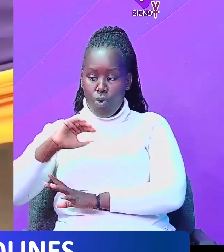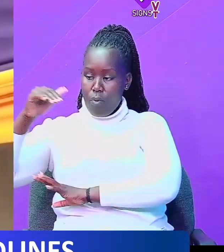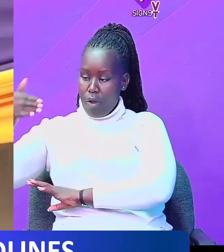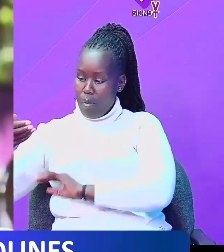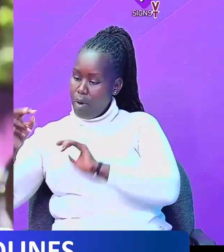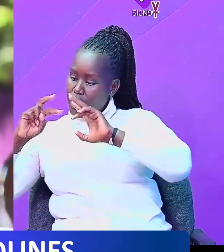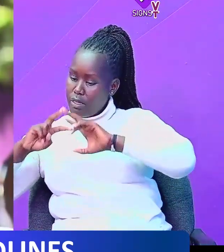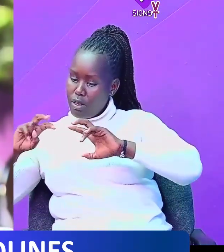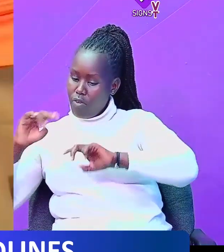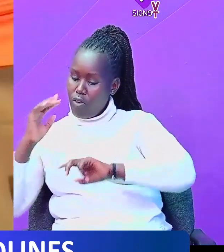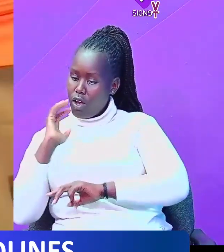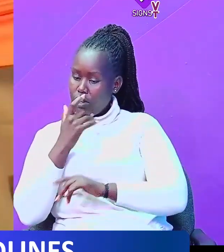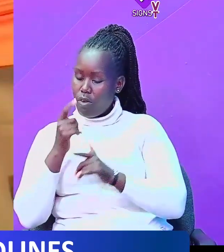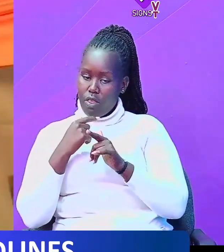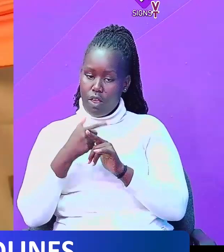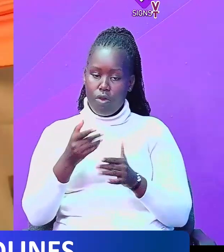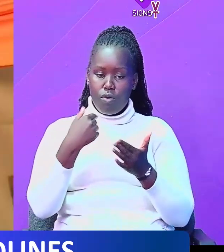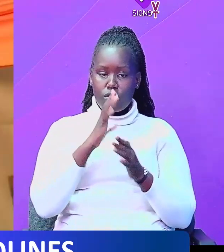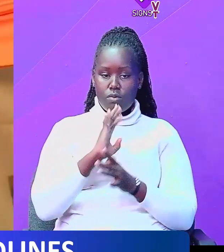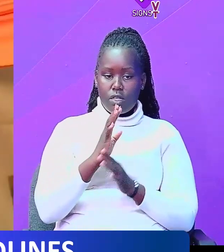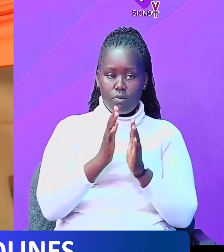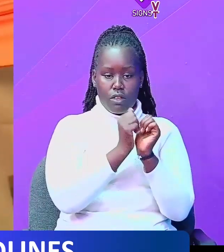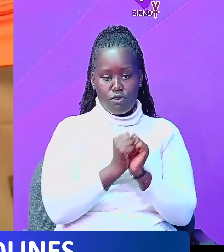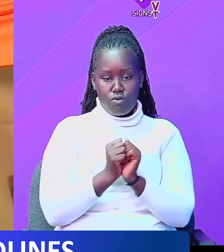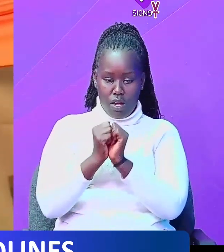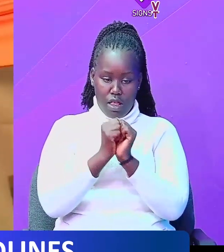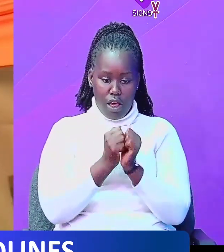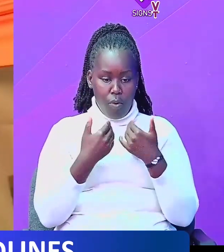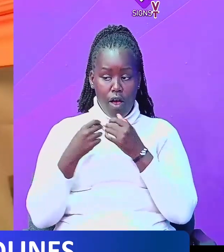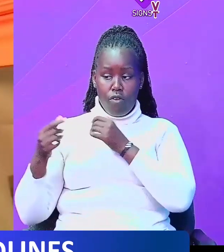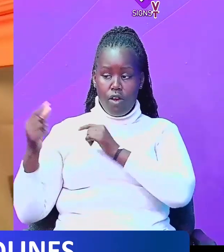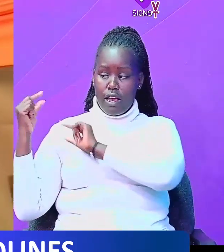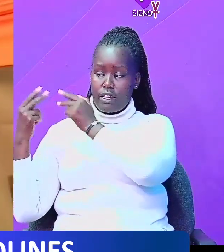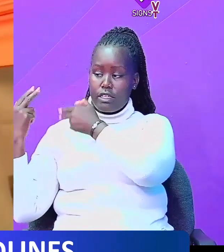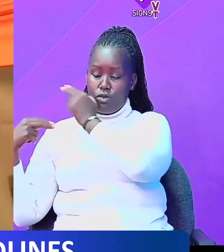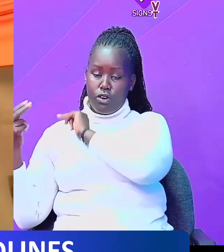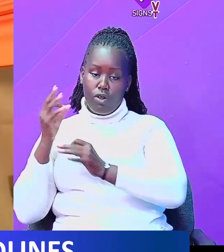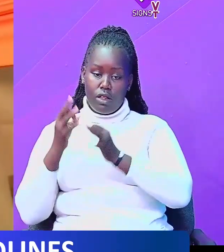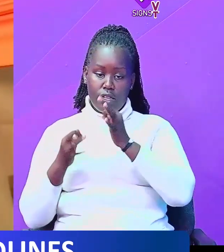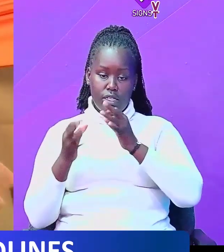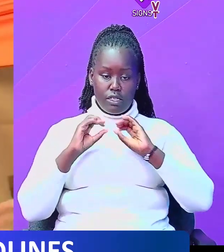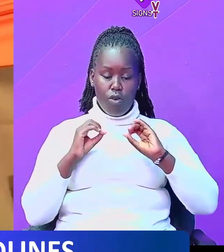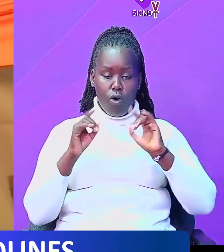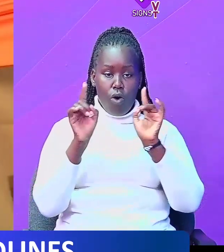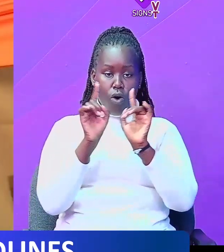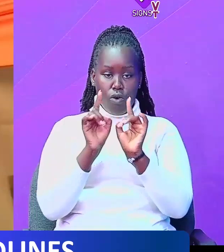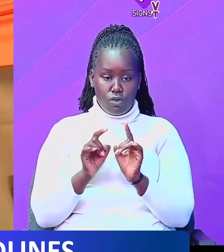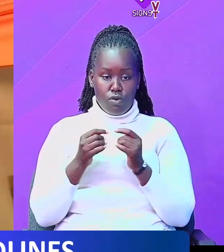uzungumza naye. Kuna mambo ya historical injustice in this country, na kuna pia mambo ya